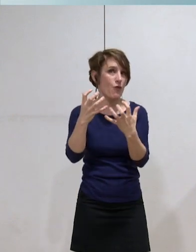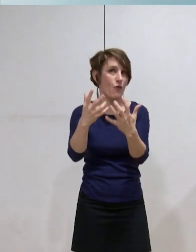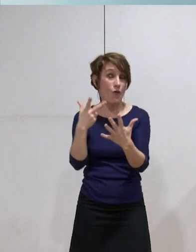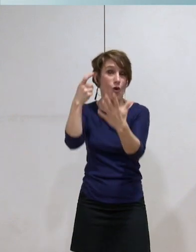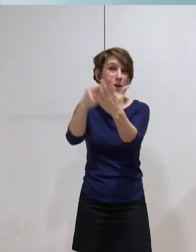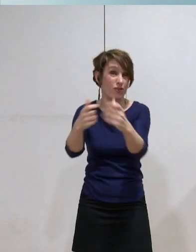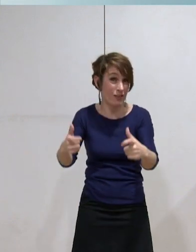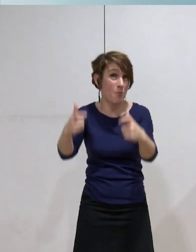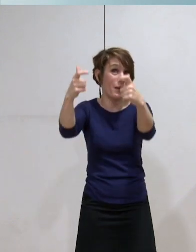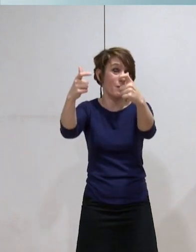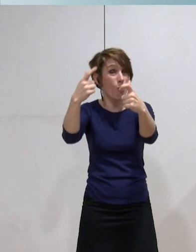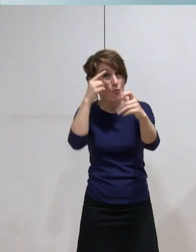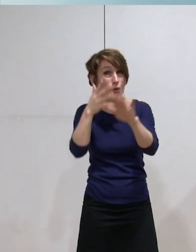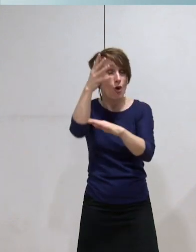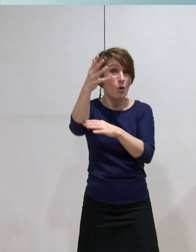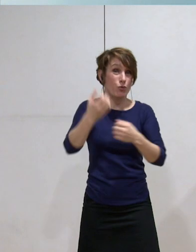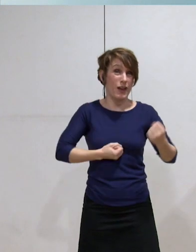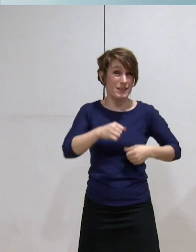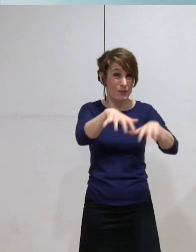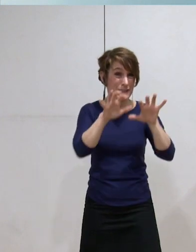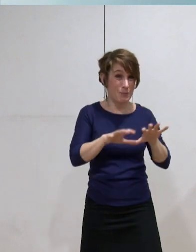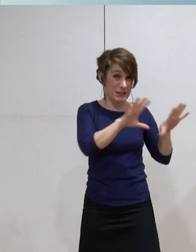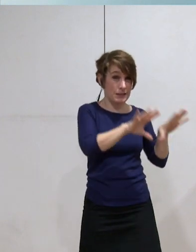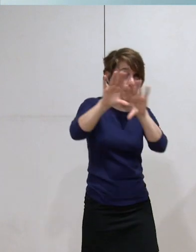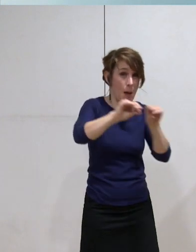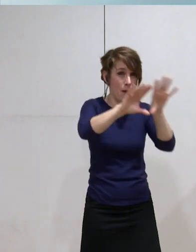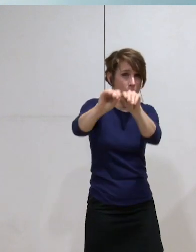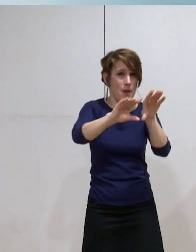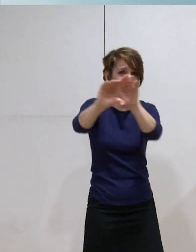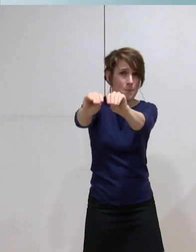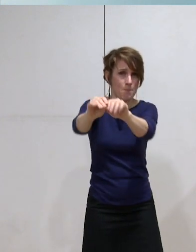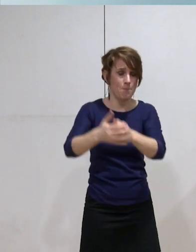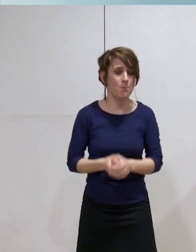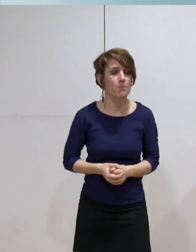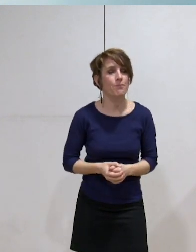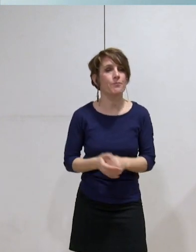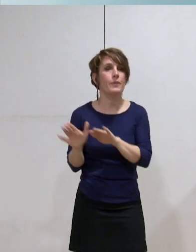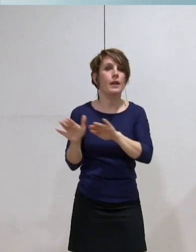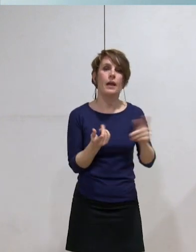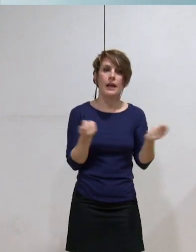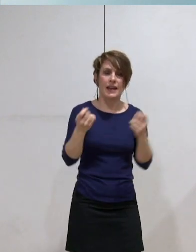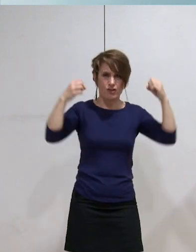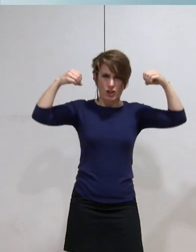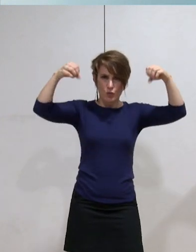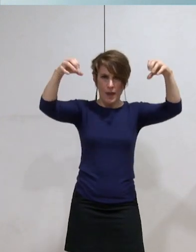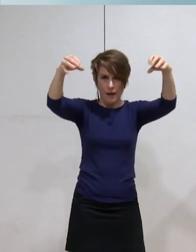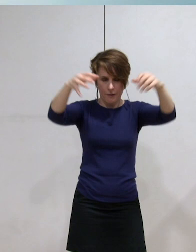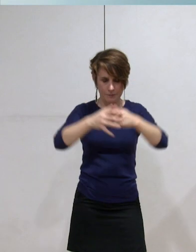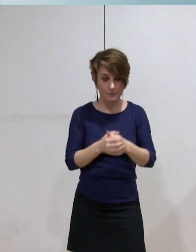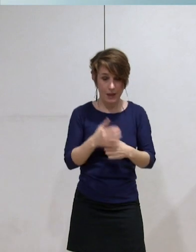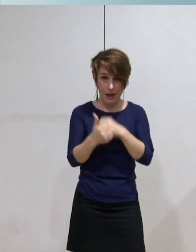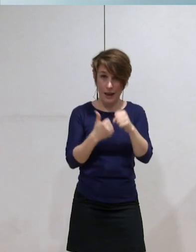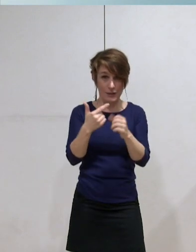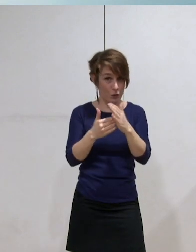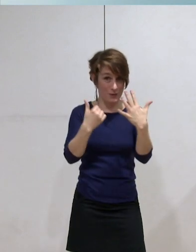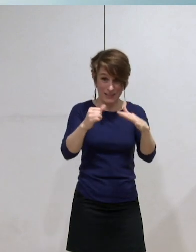installer à terme nombre de ces services administratifs régie lumière l'année 2016 sera la première année